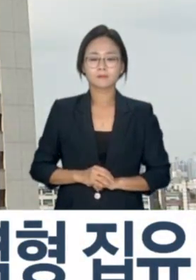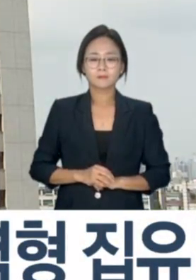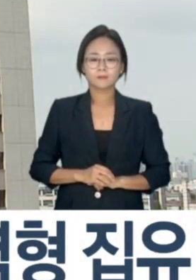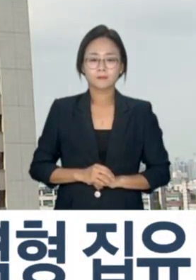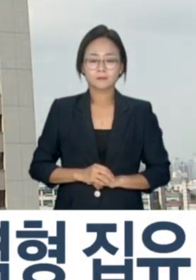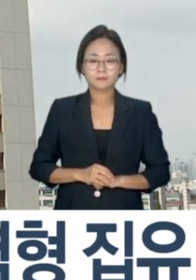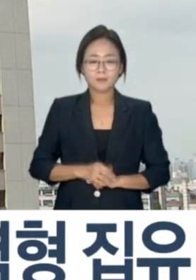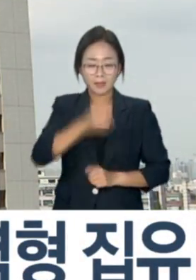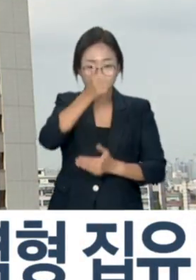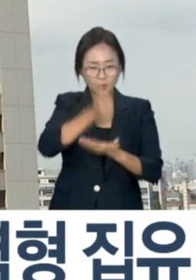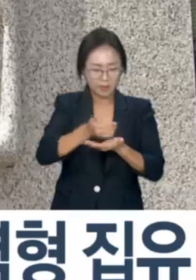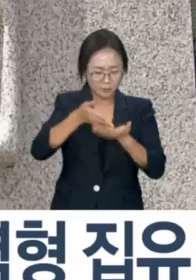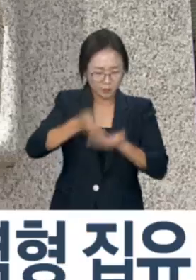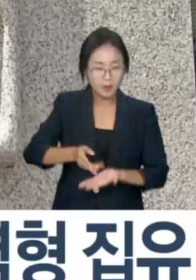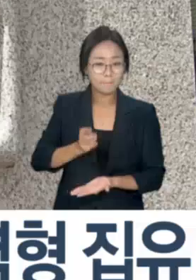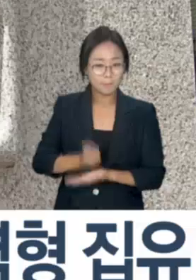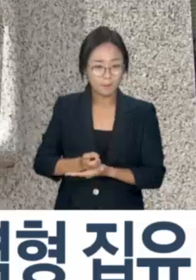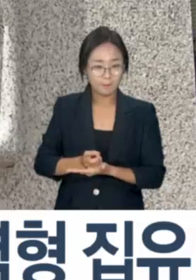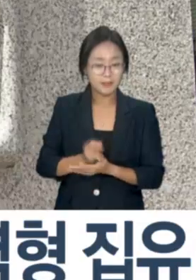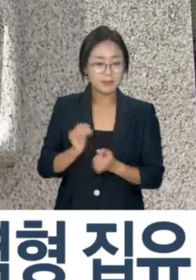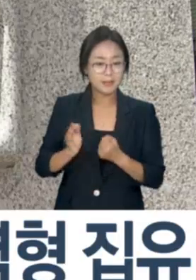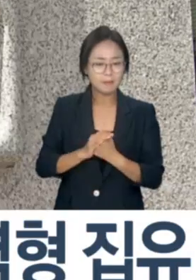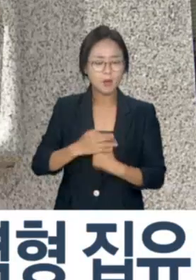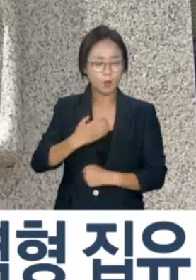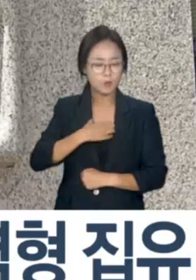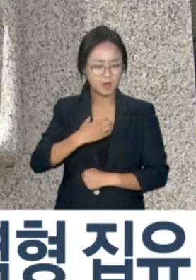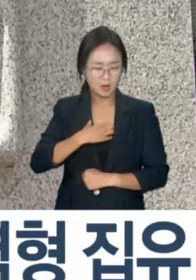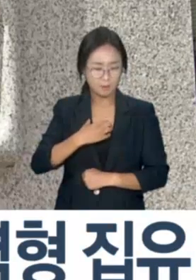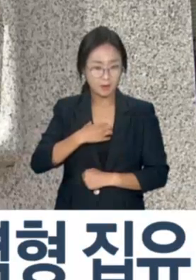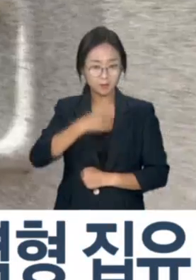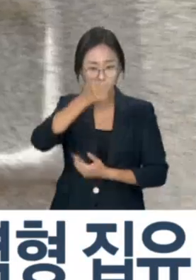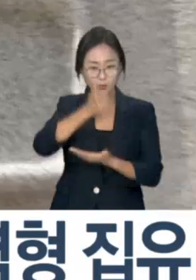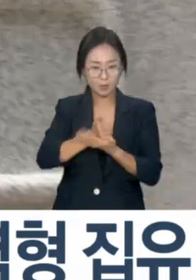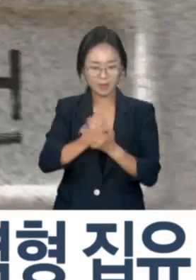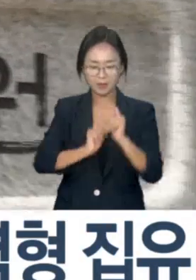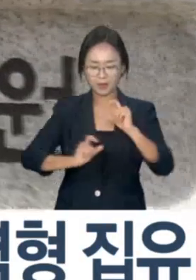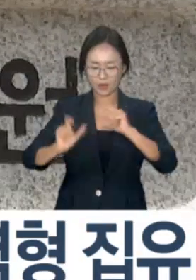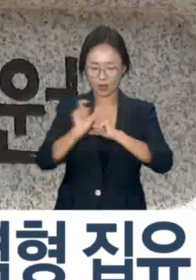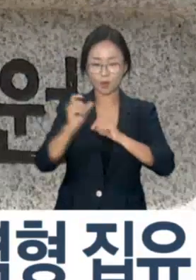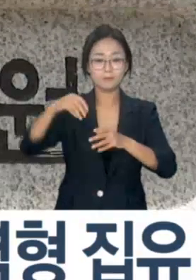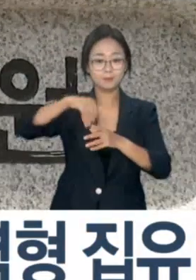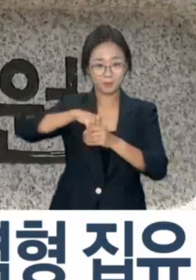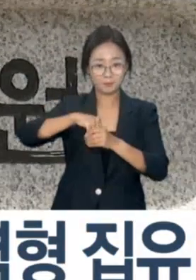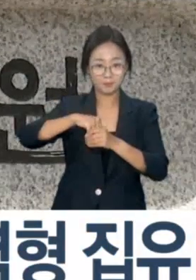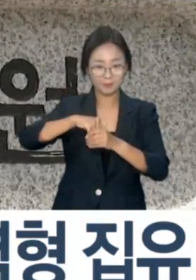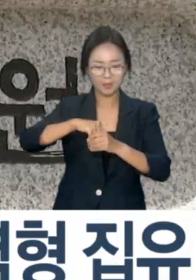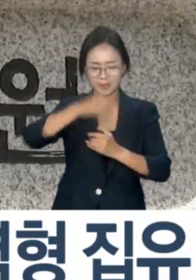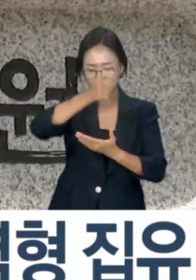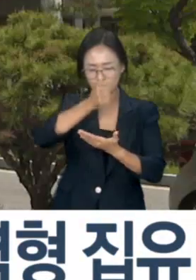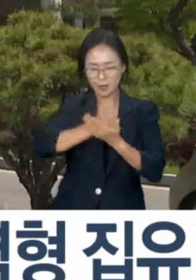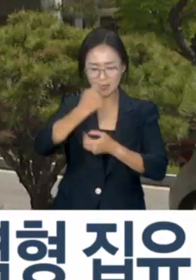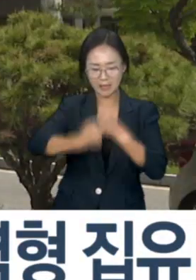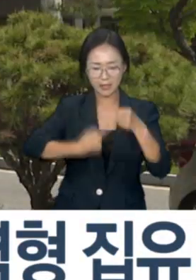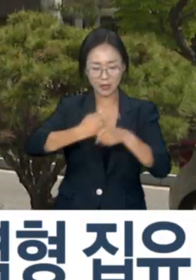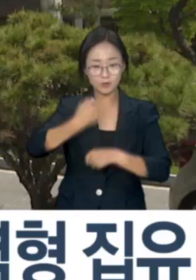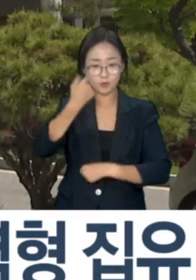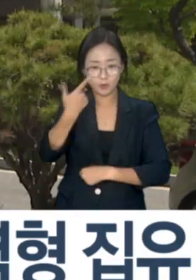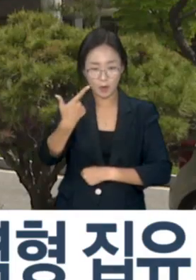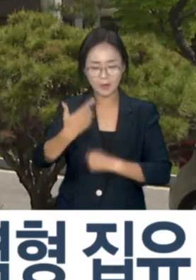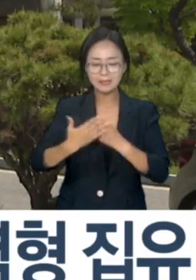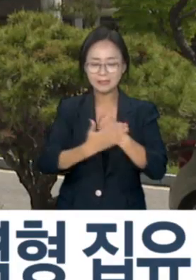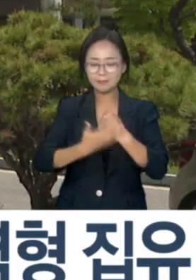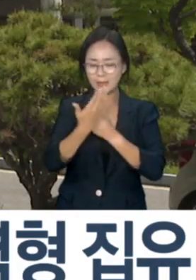인천지법은 특정범죄의 가중처벌법상 위험 운전 치상 등 혐의를 받는 a씨에 대해 징역 1년 6개월에